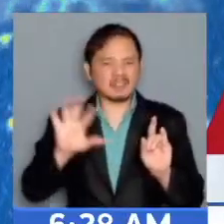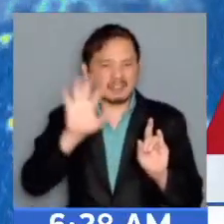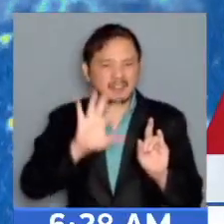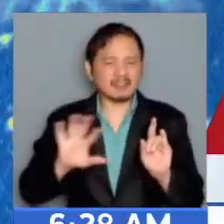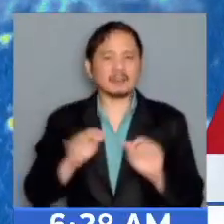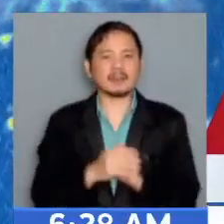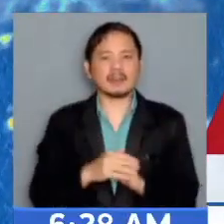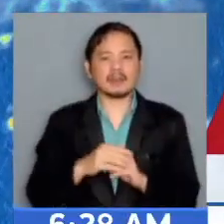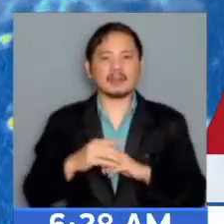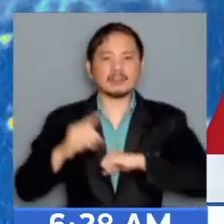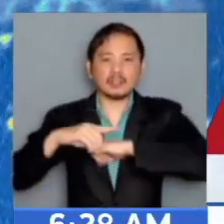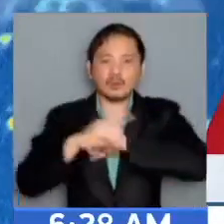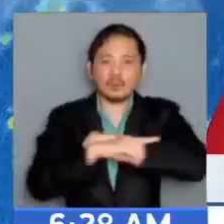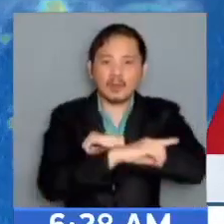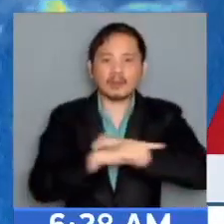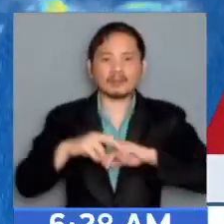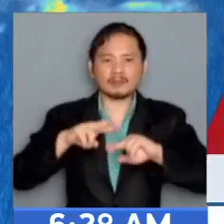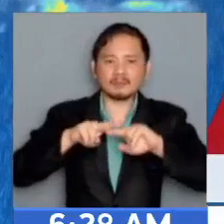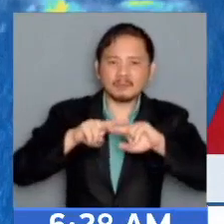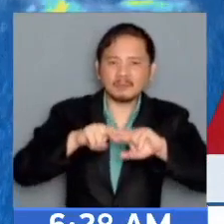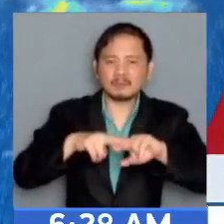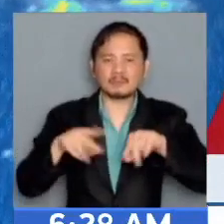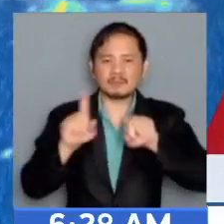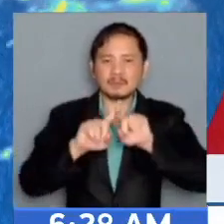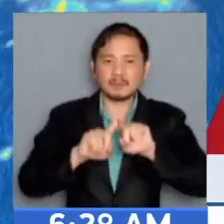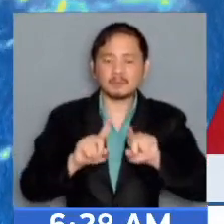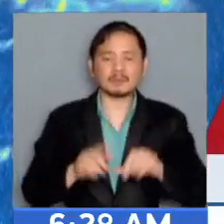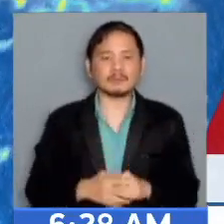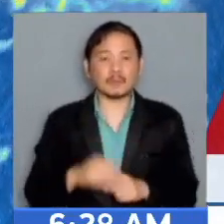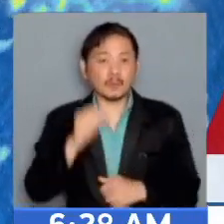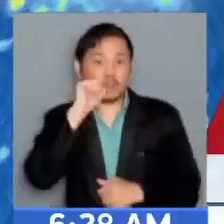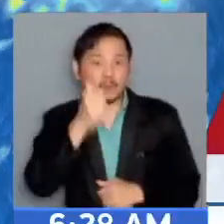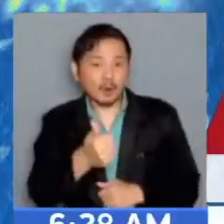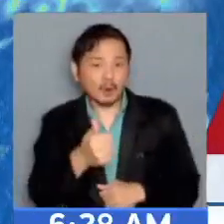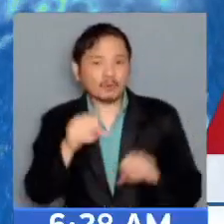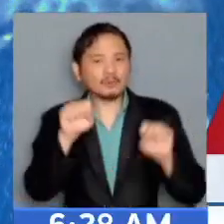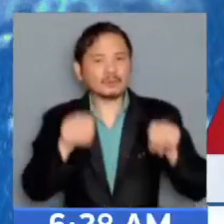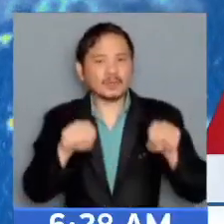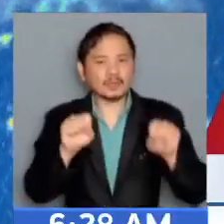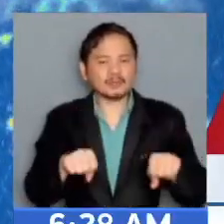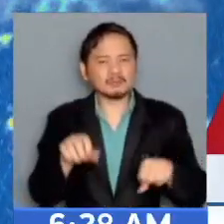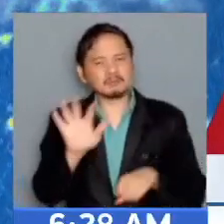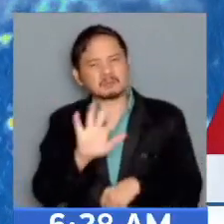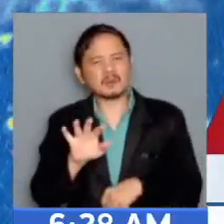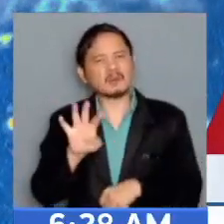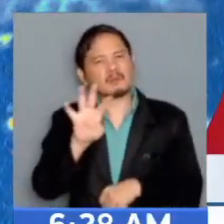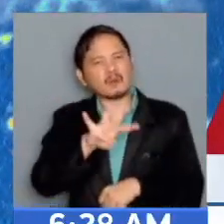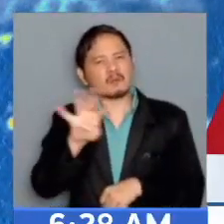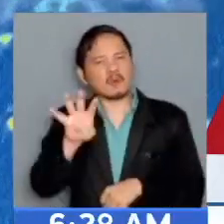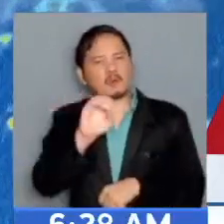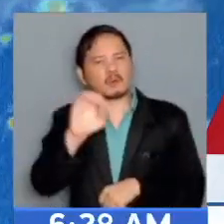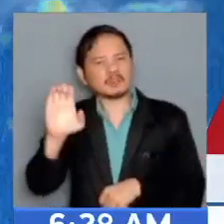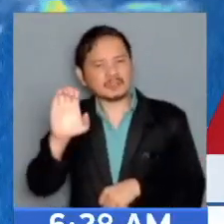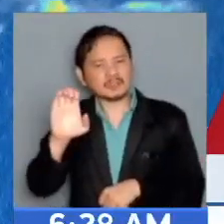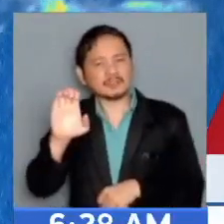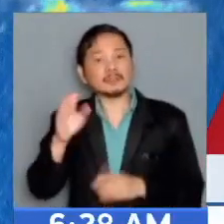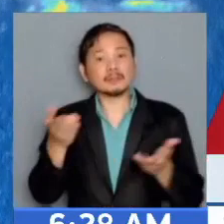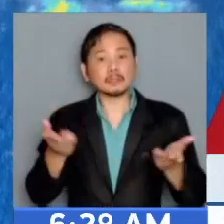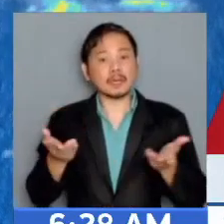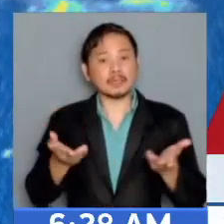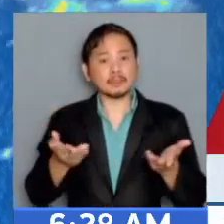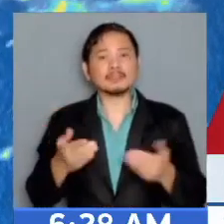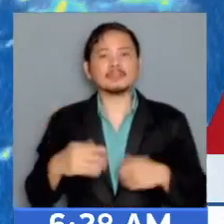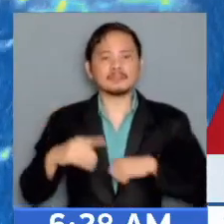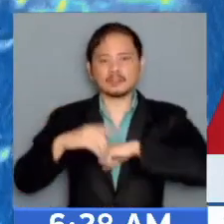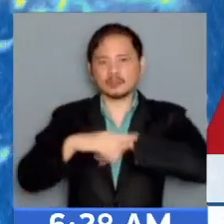sa may Pangasinan. And by tomorrow, possible din yung nasa around 44 degrees Celsius sa may Dagupan po ulit sa may